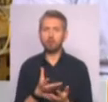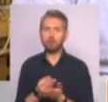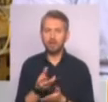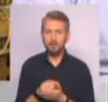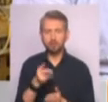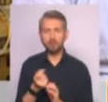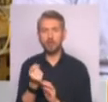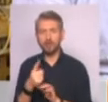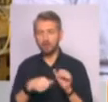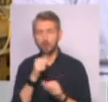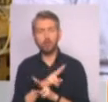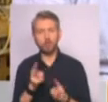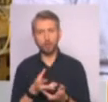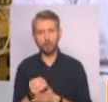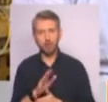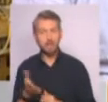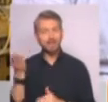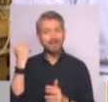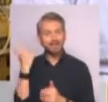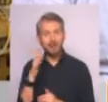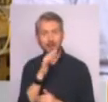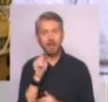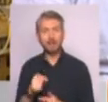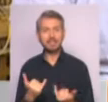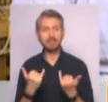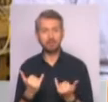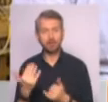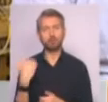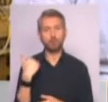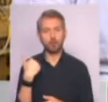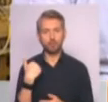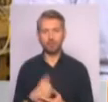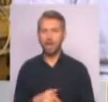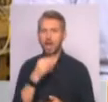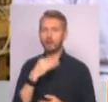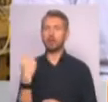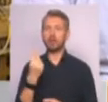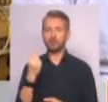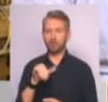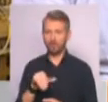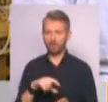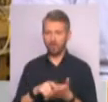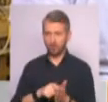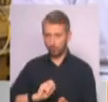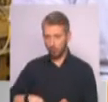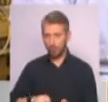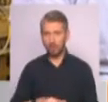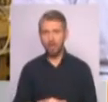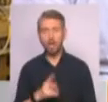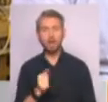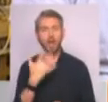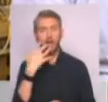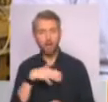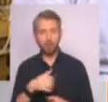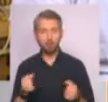2011 уже никто не платил. И вот за те года, вот они сейчас дергают. Скажите, а лечильники стоят у вас в квартире? На горячую